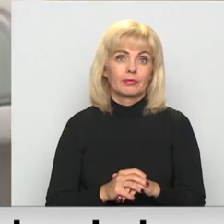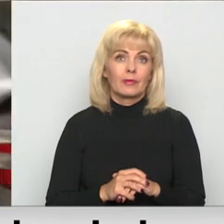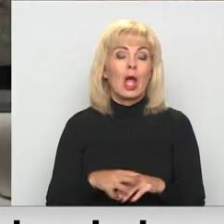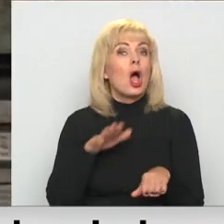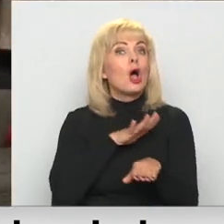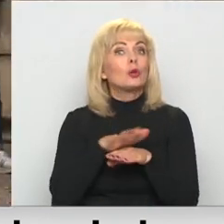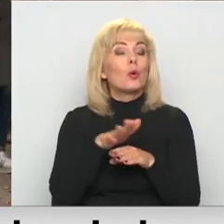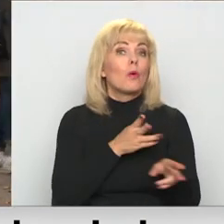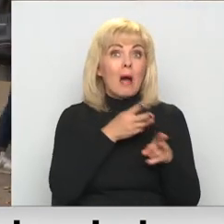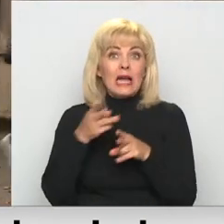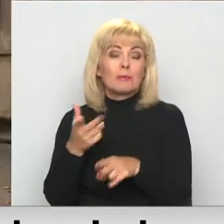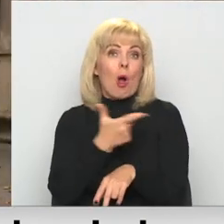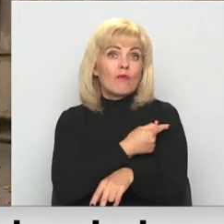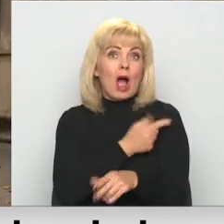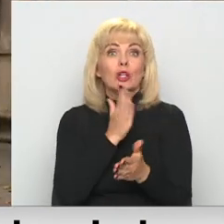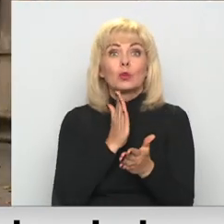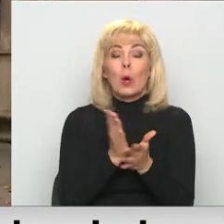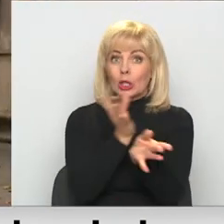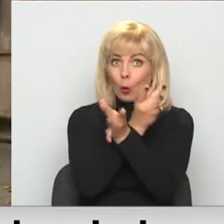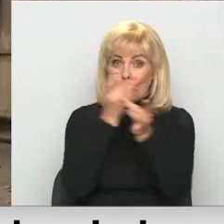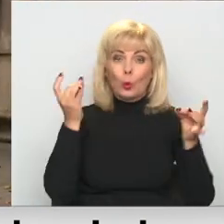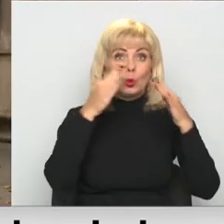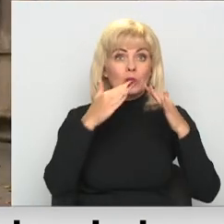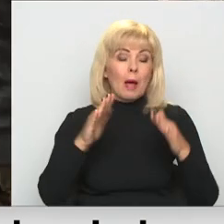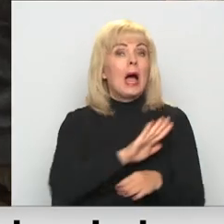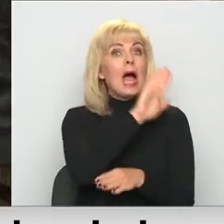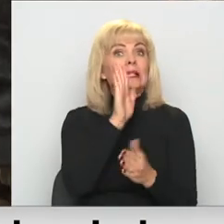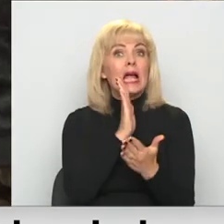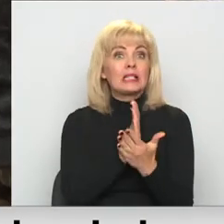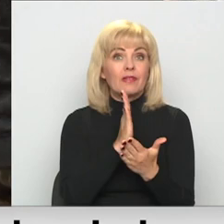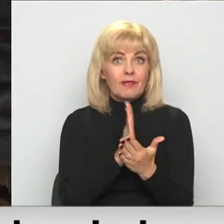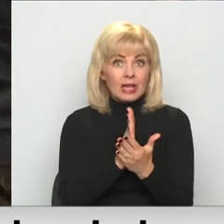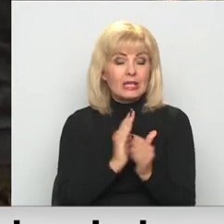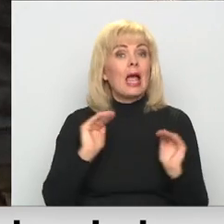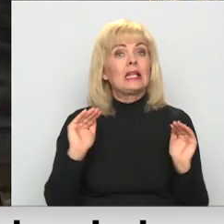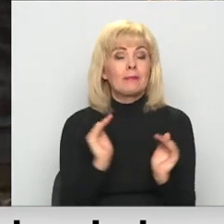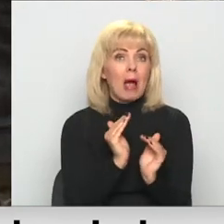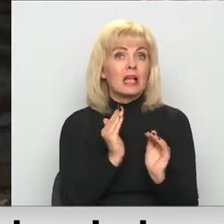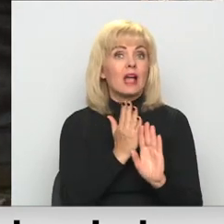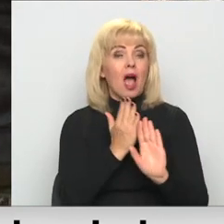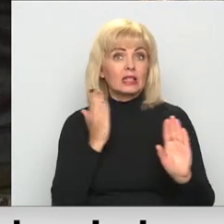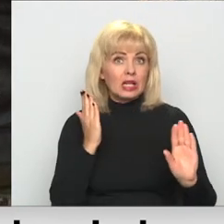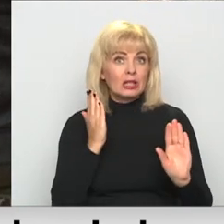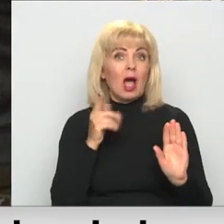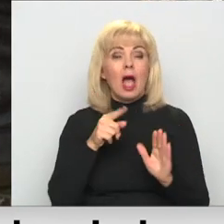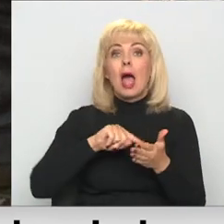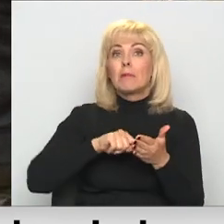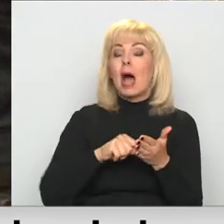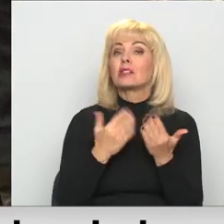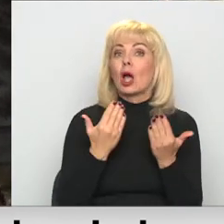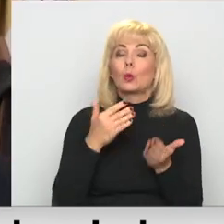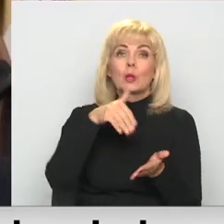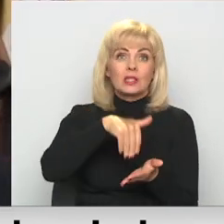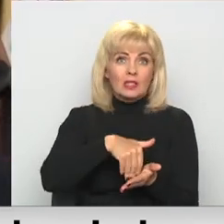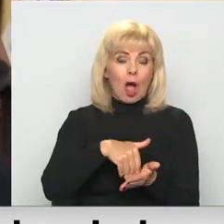Tukumā izbraukuma vakcinācija notiek kultūras namā. Dienas vidū izveidojusies neliela rinda. Tajā ar pasēm rokās stāv gan tie,